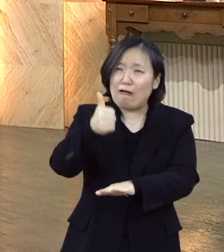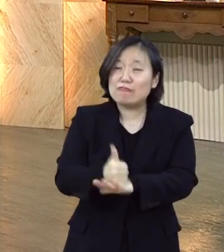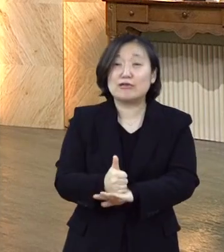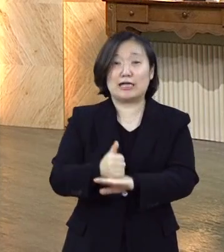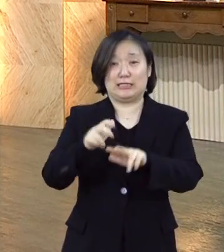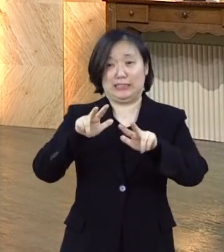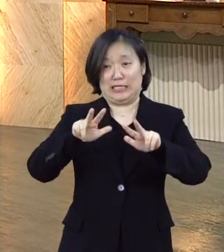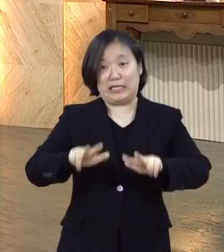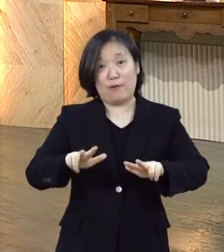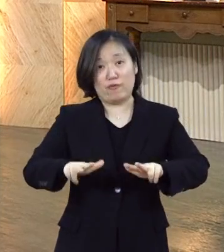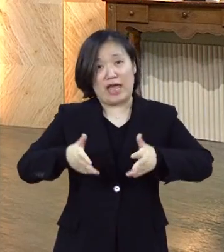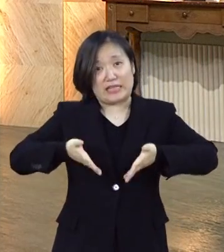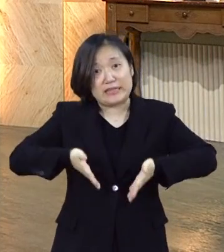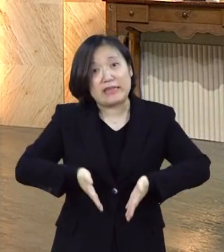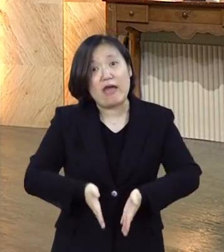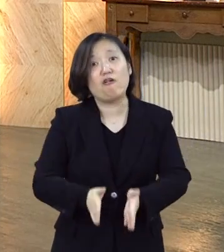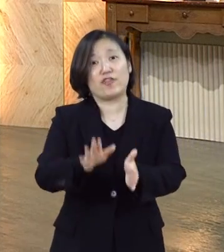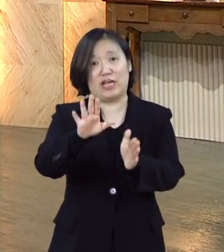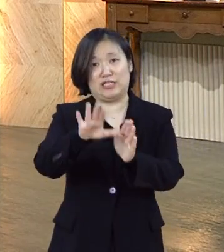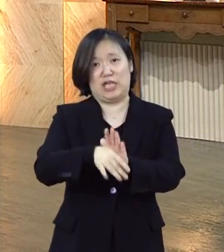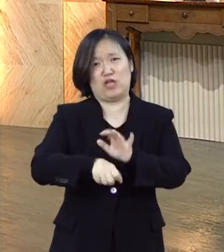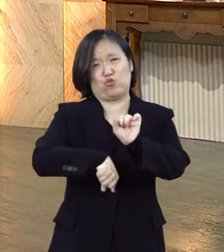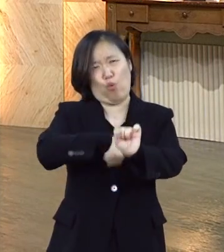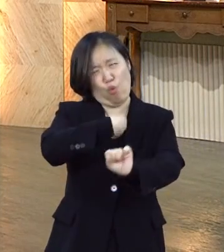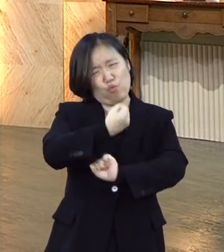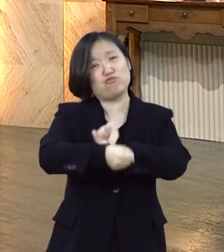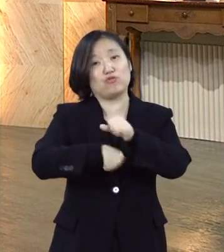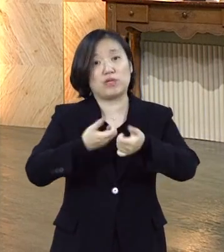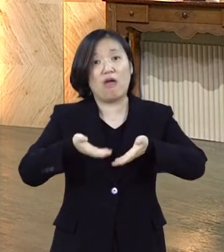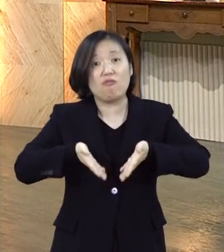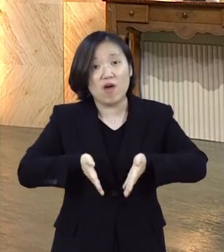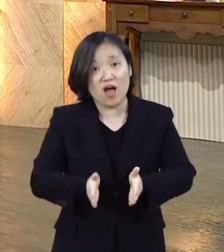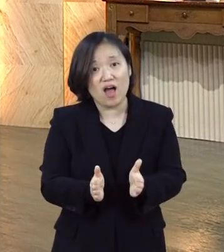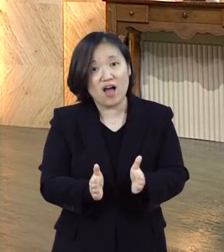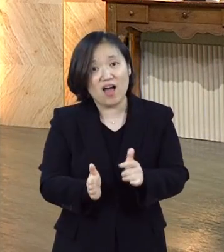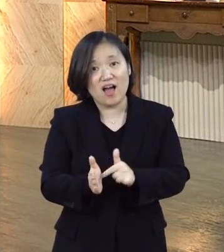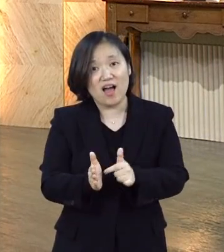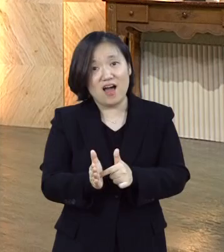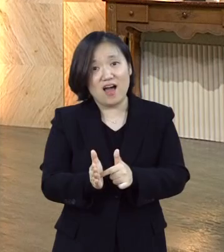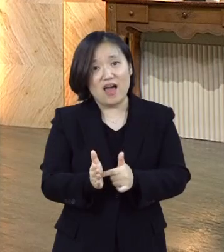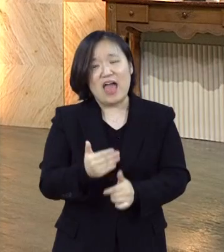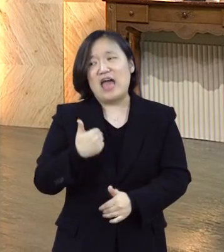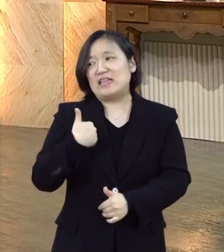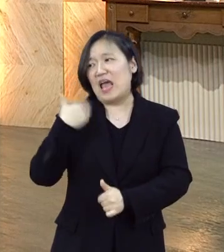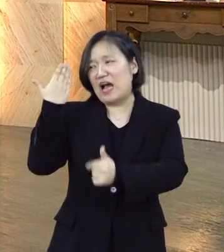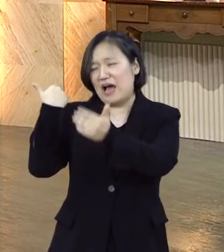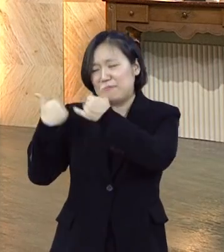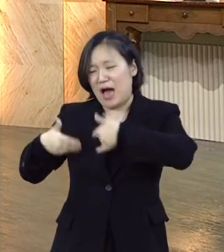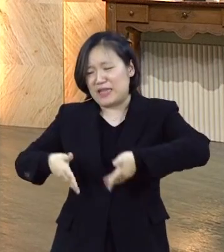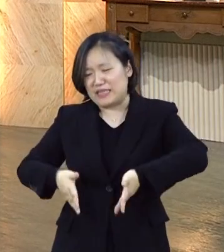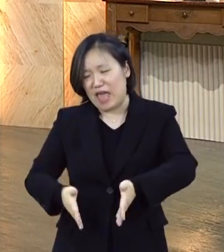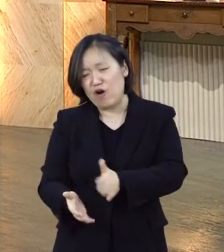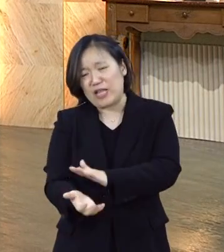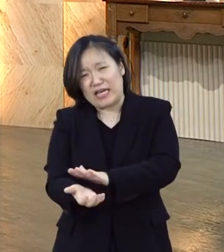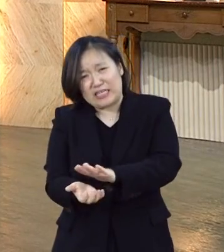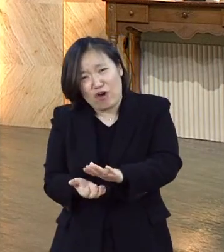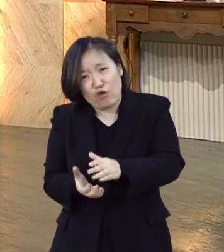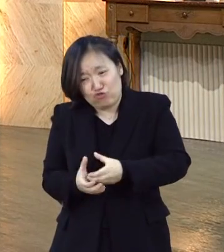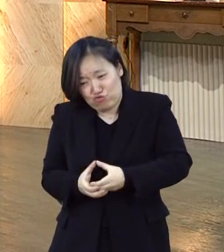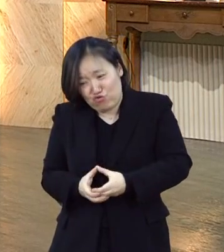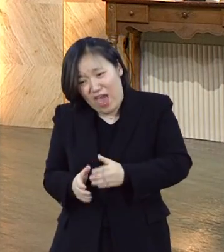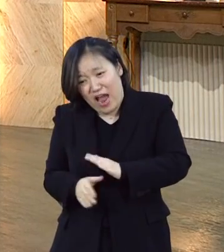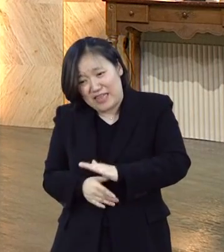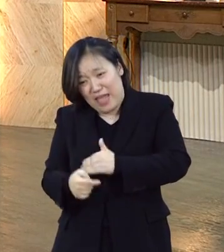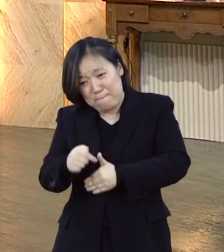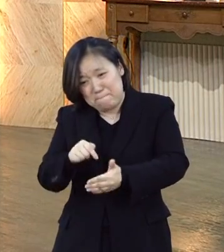지금 이번 생 저 살쾡이로 태어나서 그 과거 전생에 자기가 품었던 그 마음의